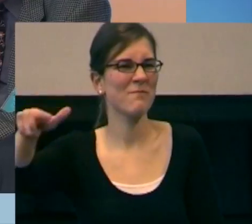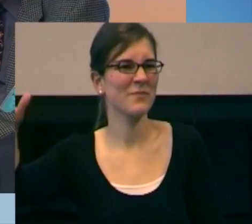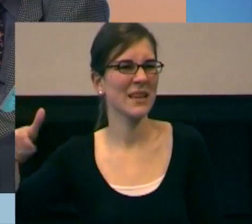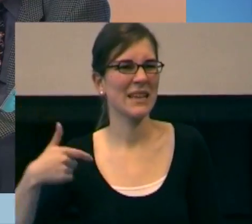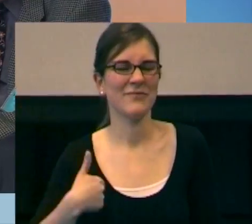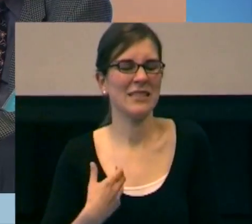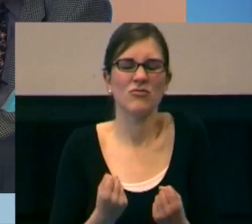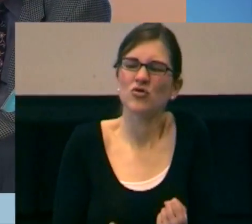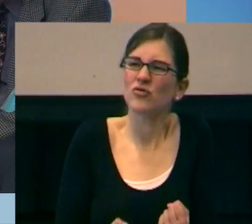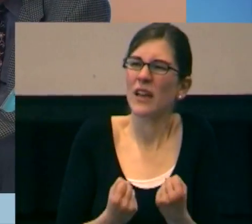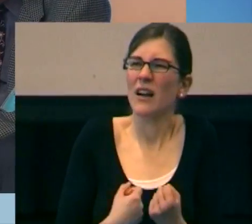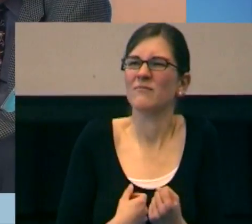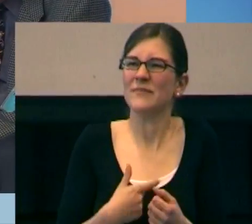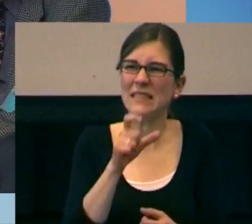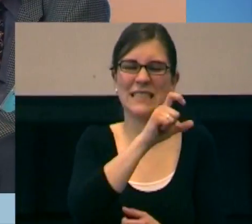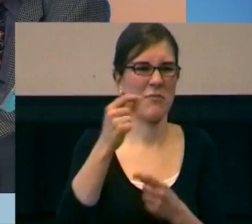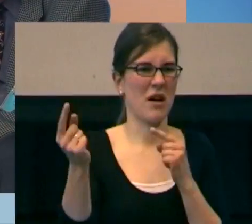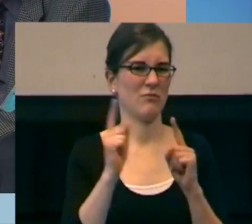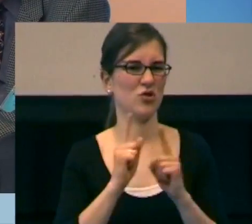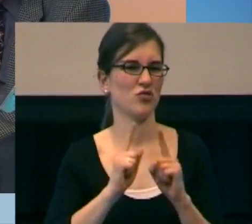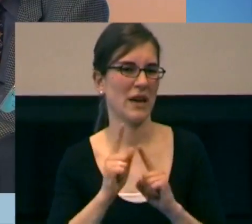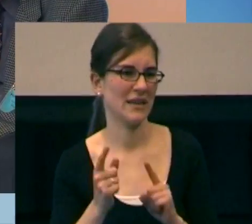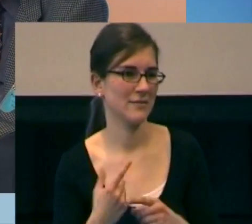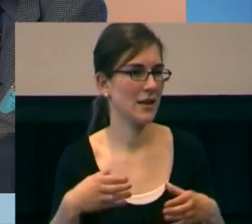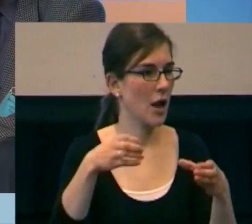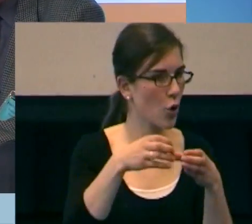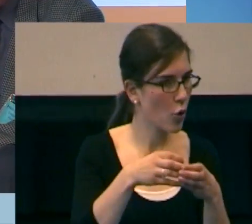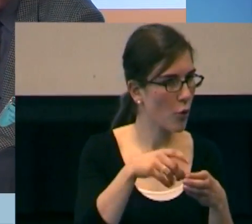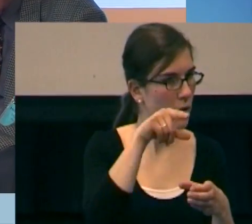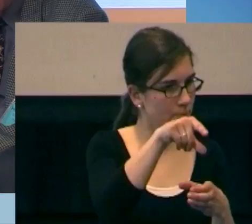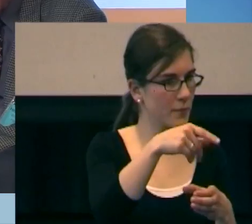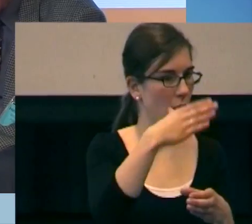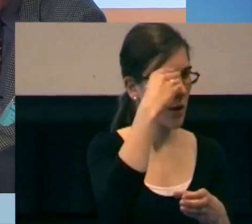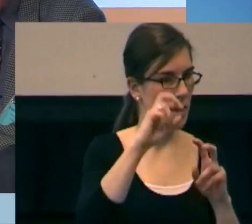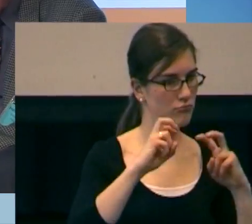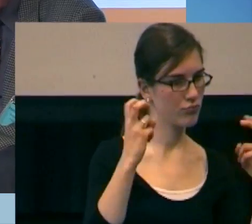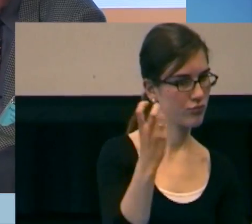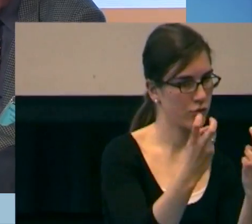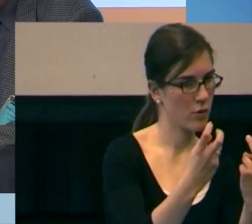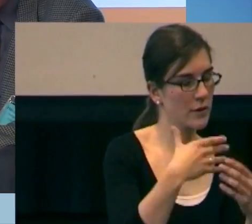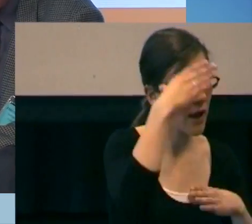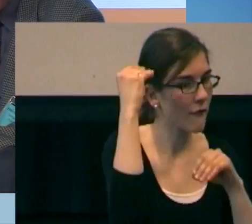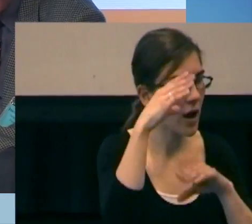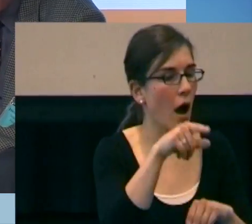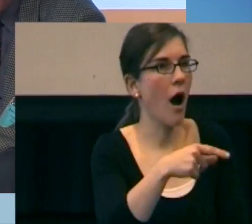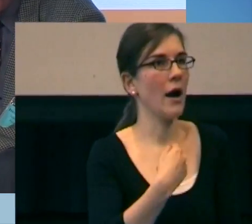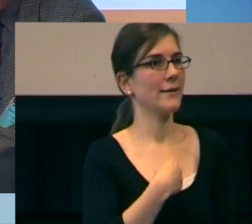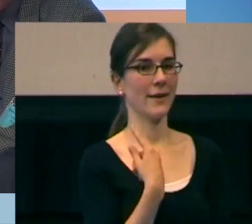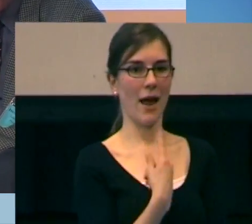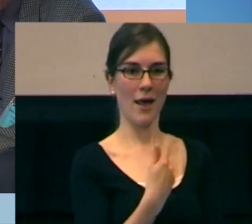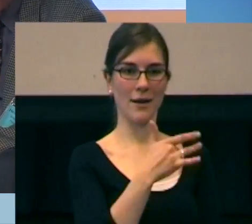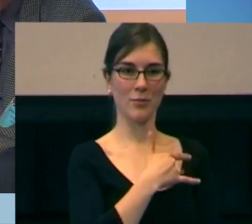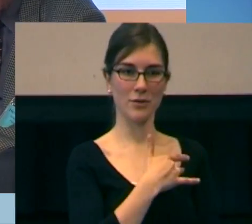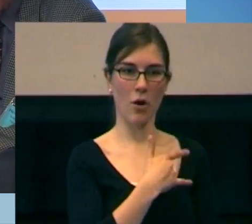Männerkrebs zu sprechen. In der Gruppe erleben die Männer, dass sie nicht alleine sind, sie erfahren, wie